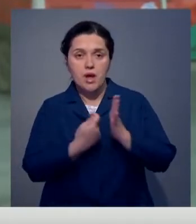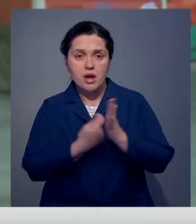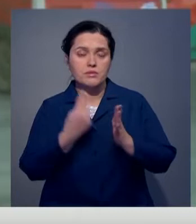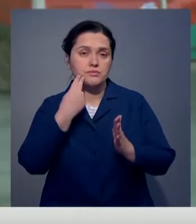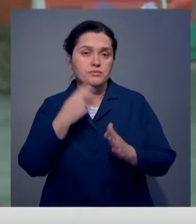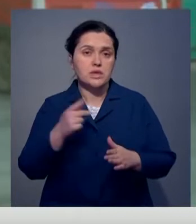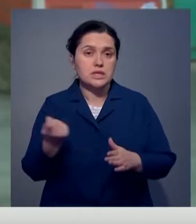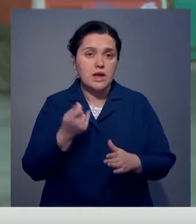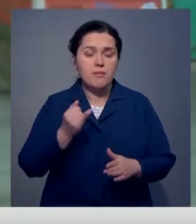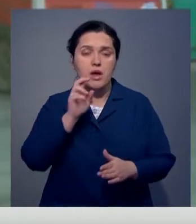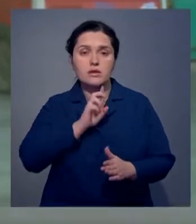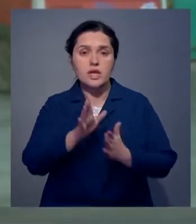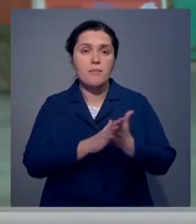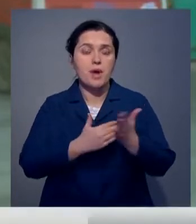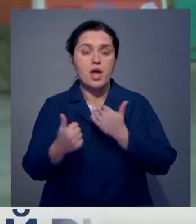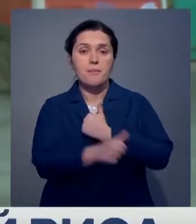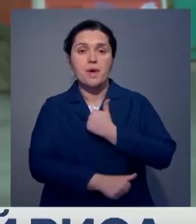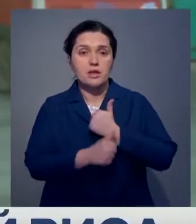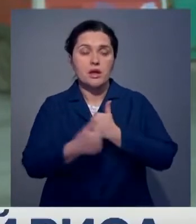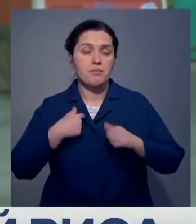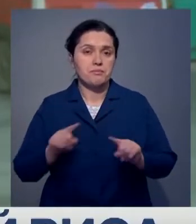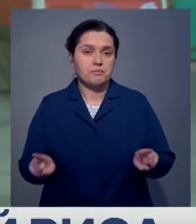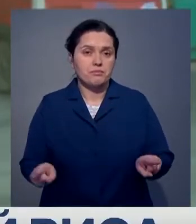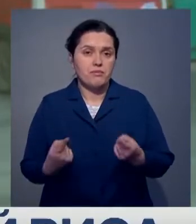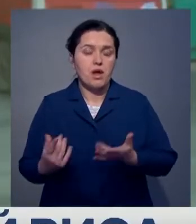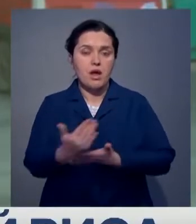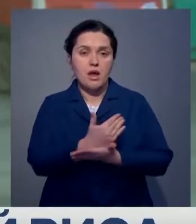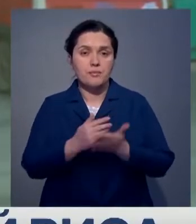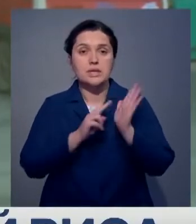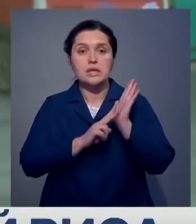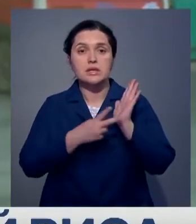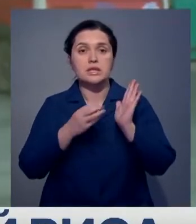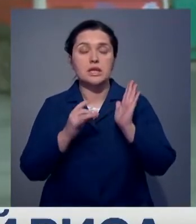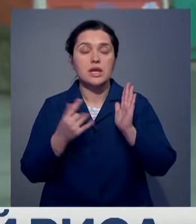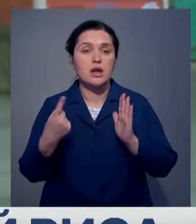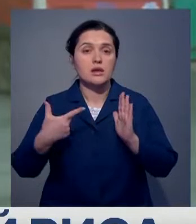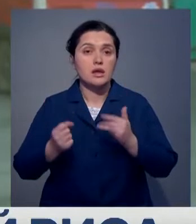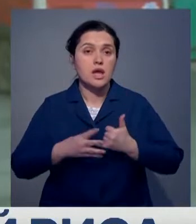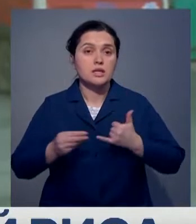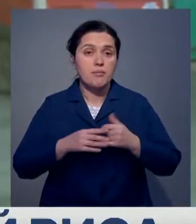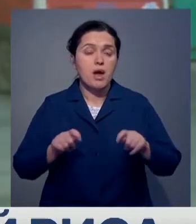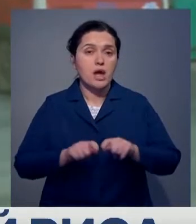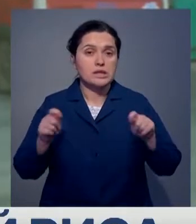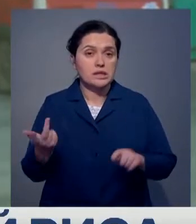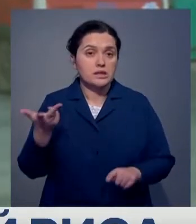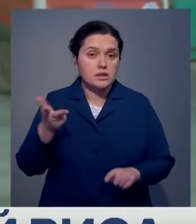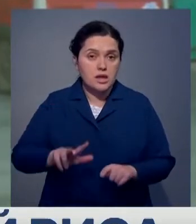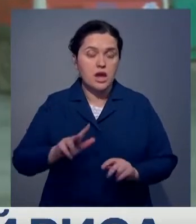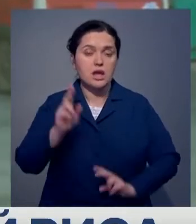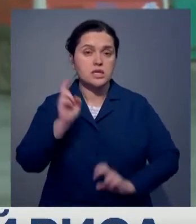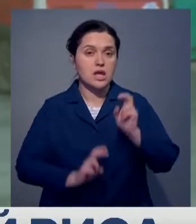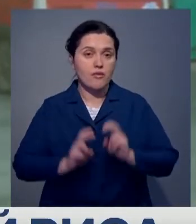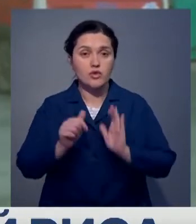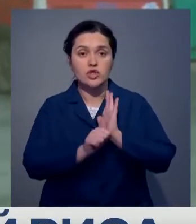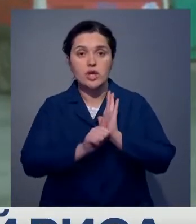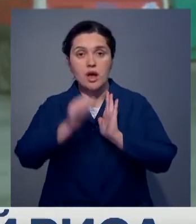семян, горюче-смазочных материалов. Так мы подняли урожайность до рекордных 70 центнеров риса с гектара, открыли 3 перерабатывающих завода и уже